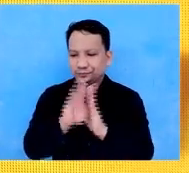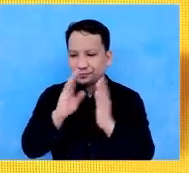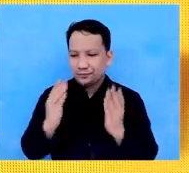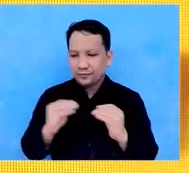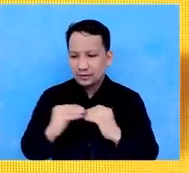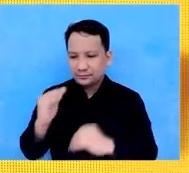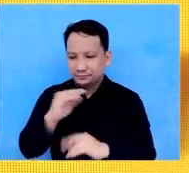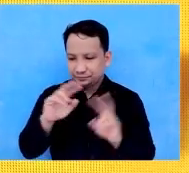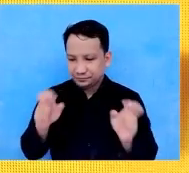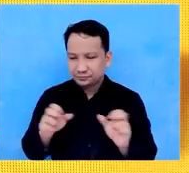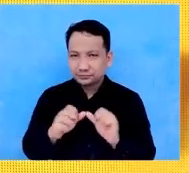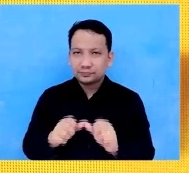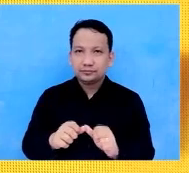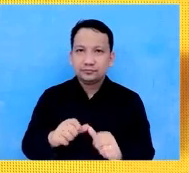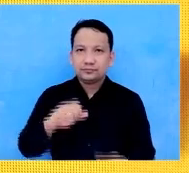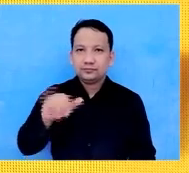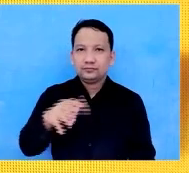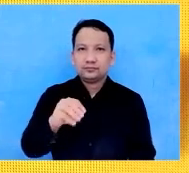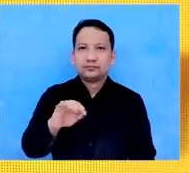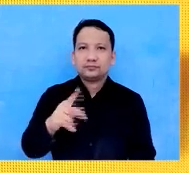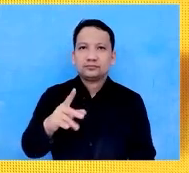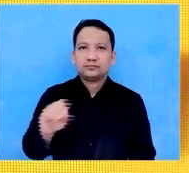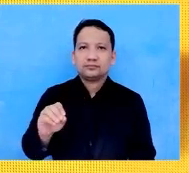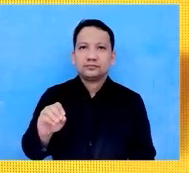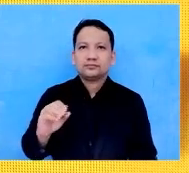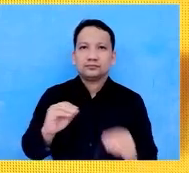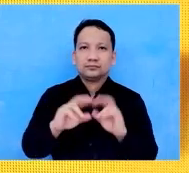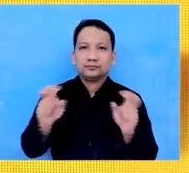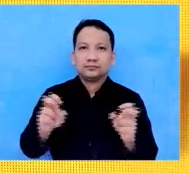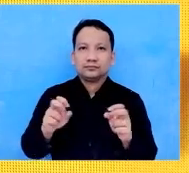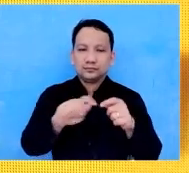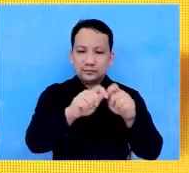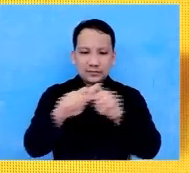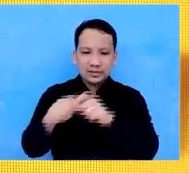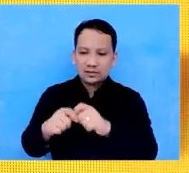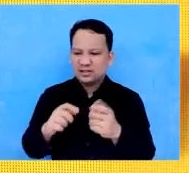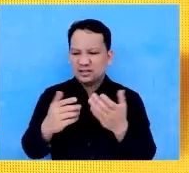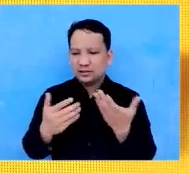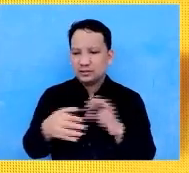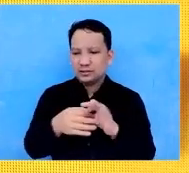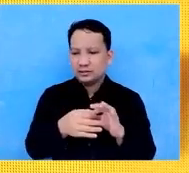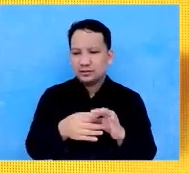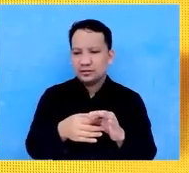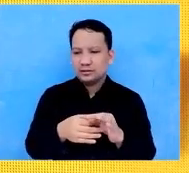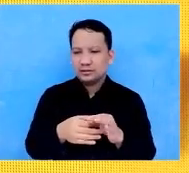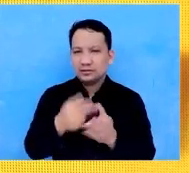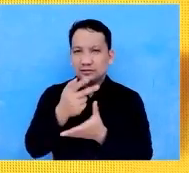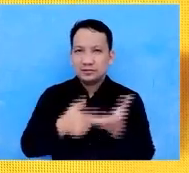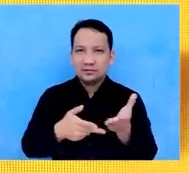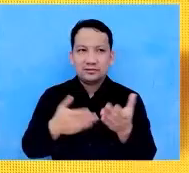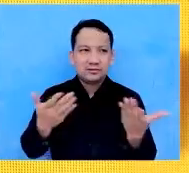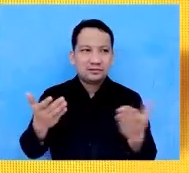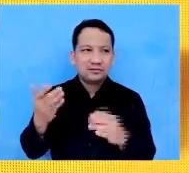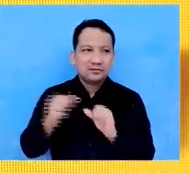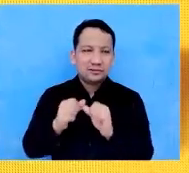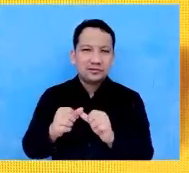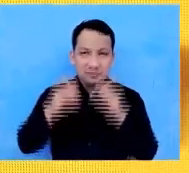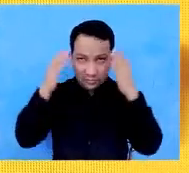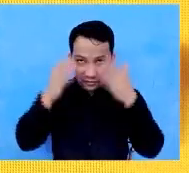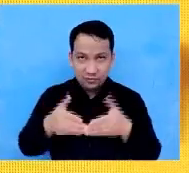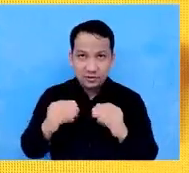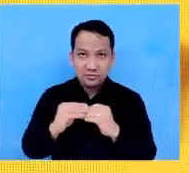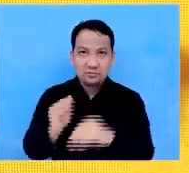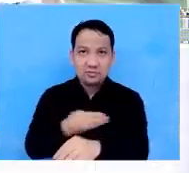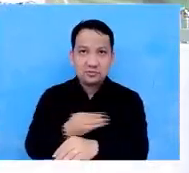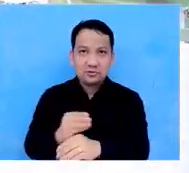called Grand Monaco. Ano siya, mga townhouses. We build villages. So, paano minahati yung oras mo? Mas focus ka ba sa music